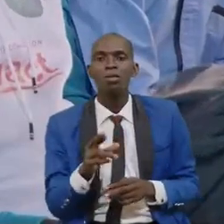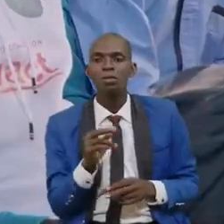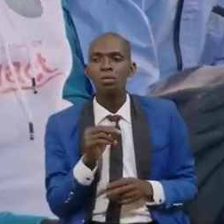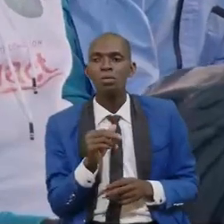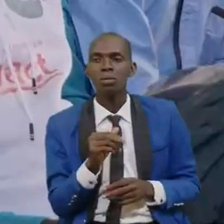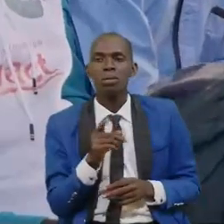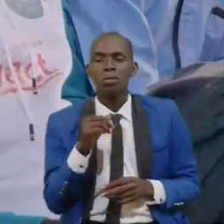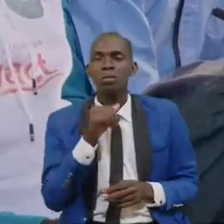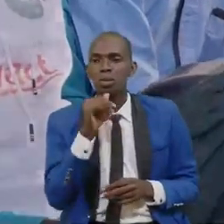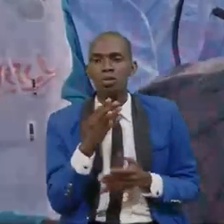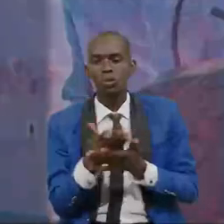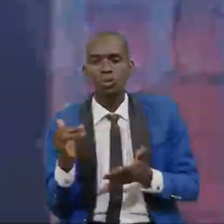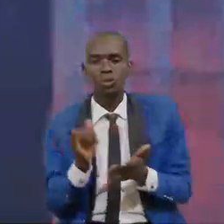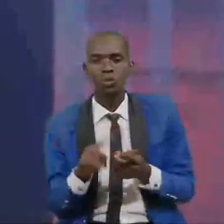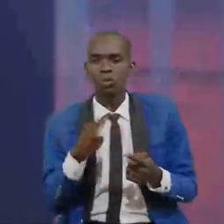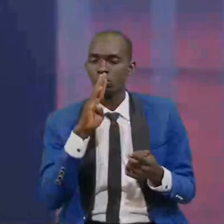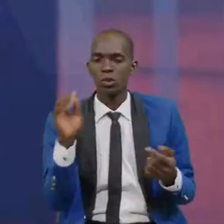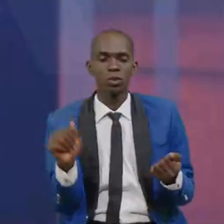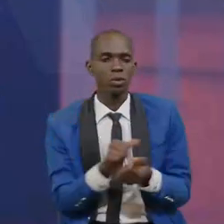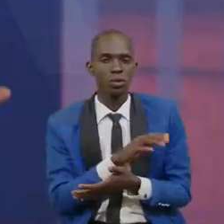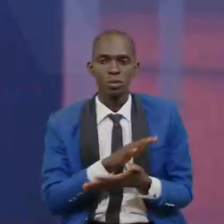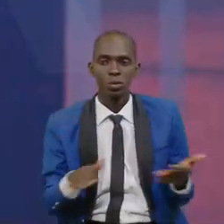Tu n'es pas un matériel consumable.